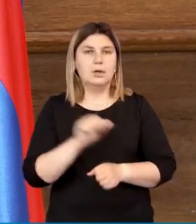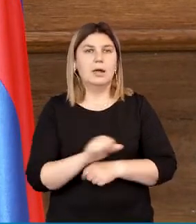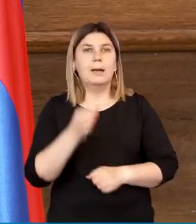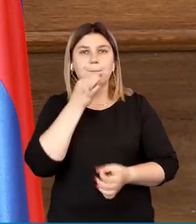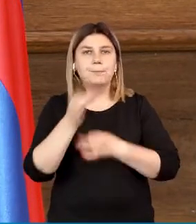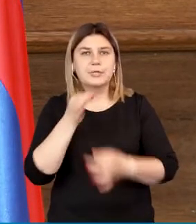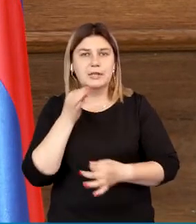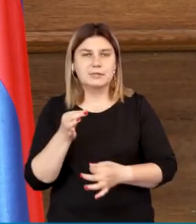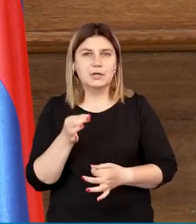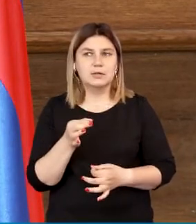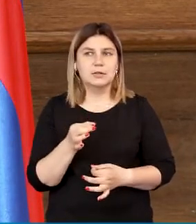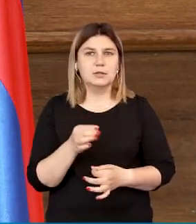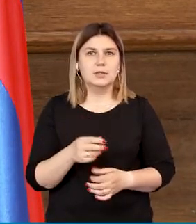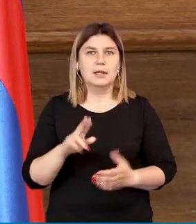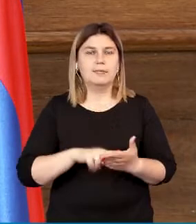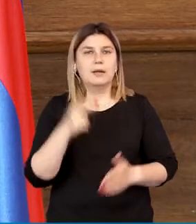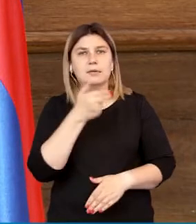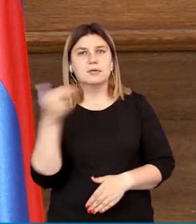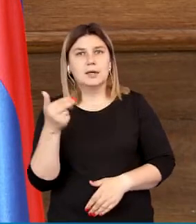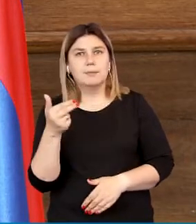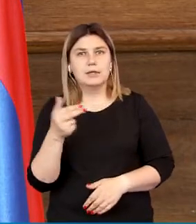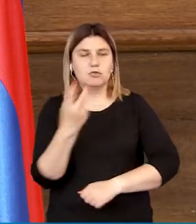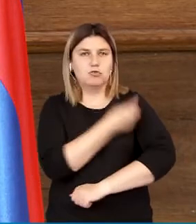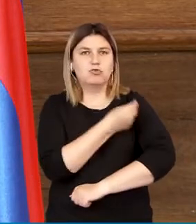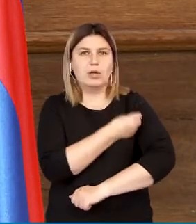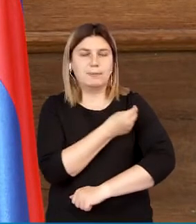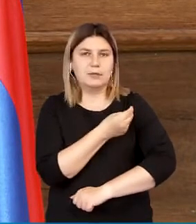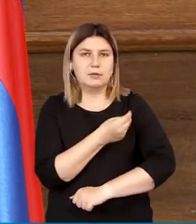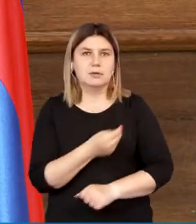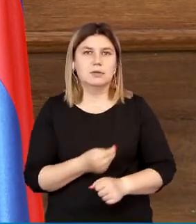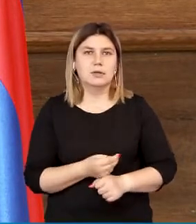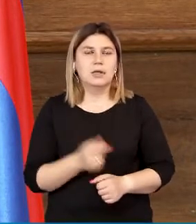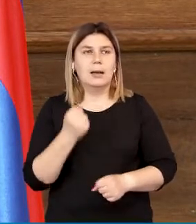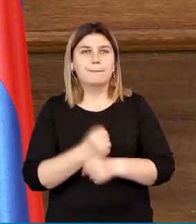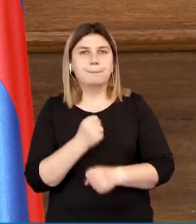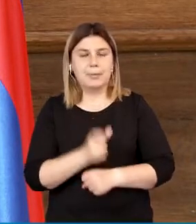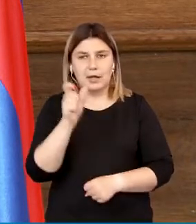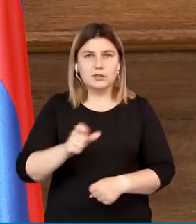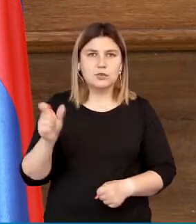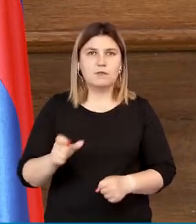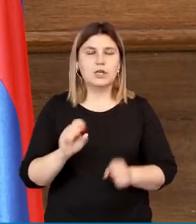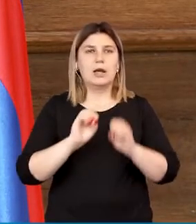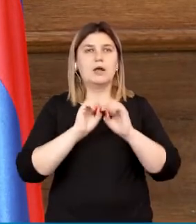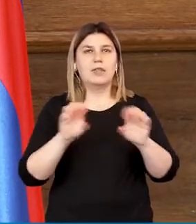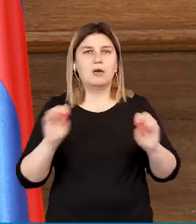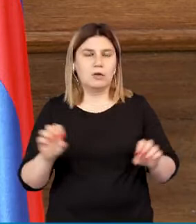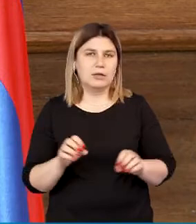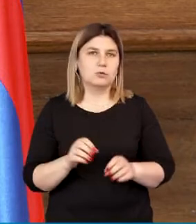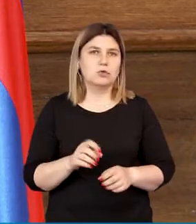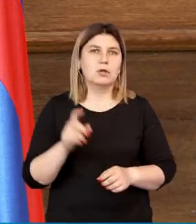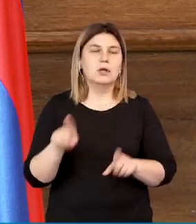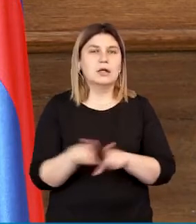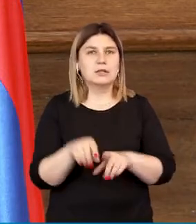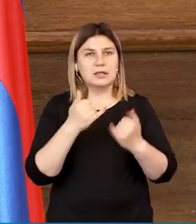pytania na temat szczepień i pracowników oświaty choćby, i pracowników